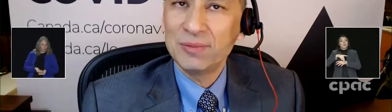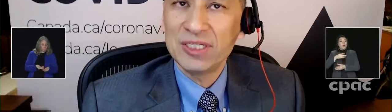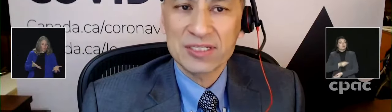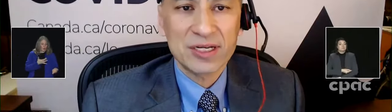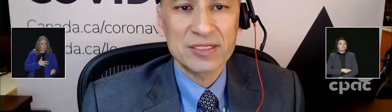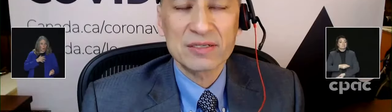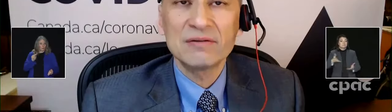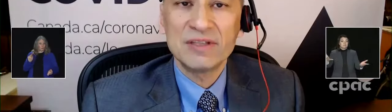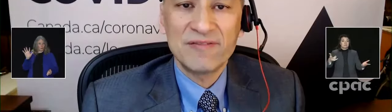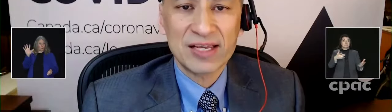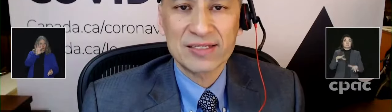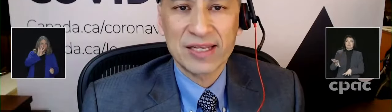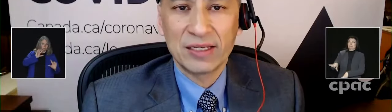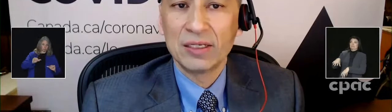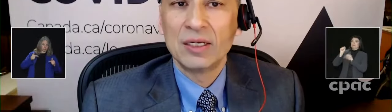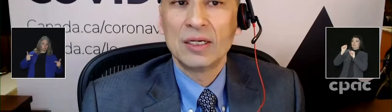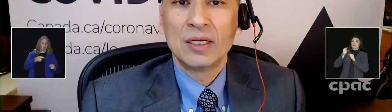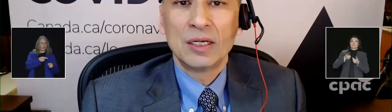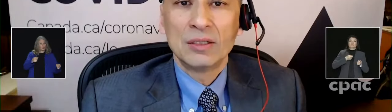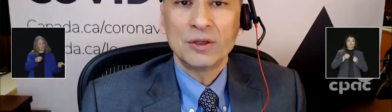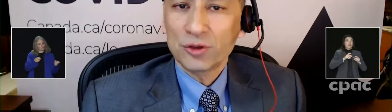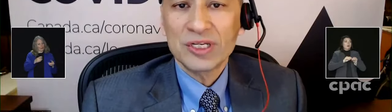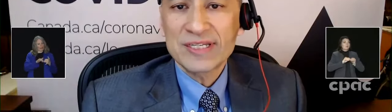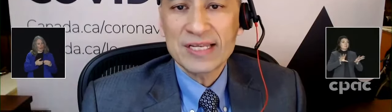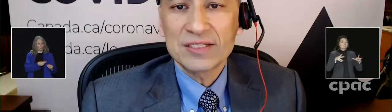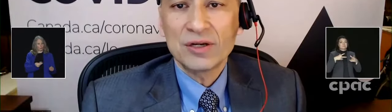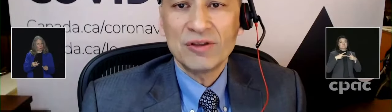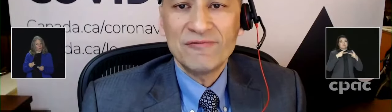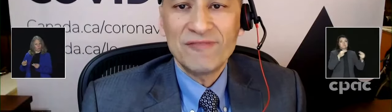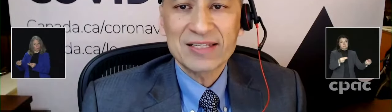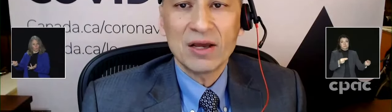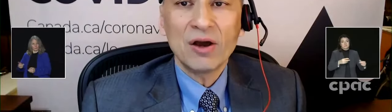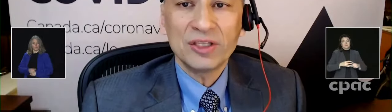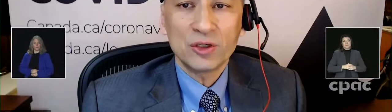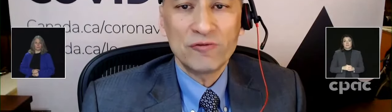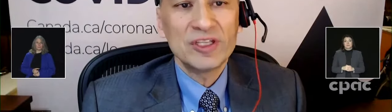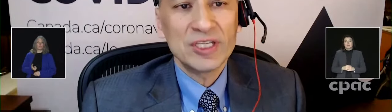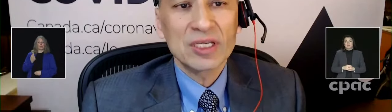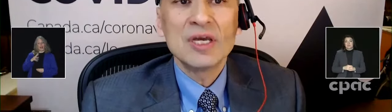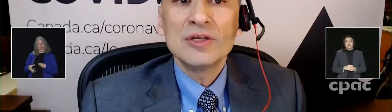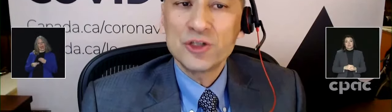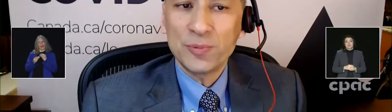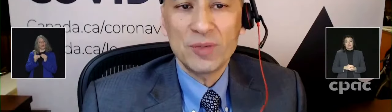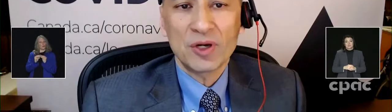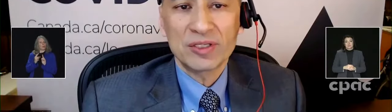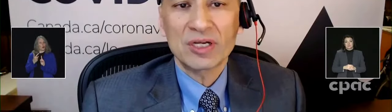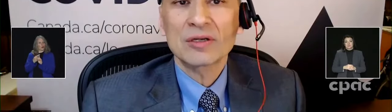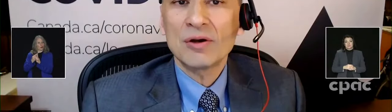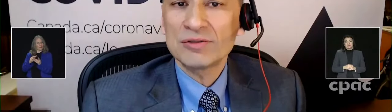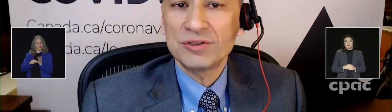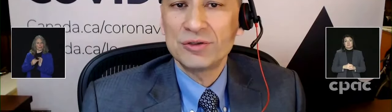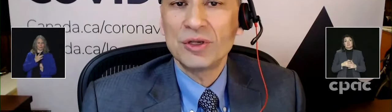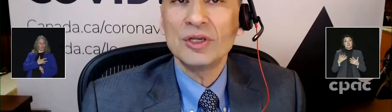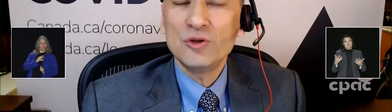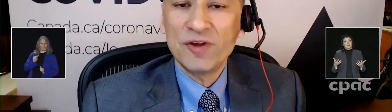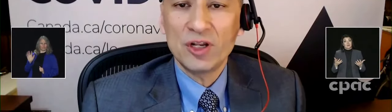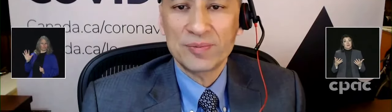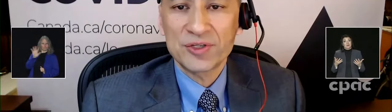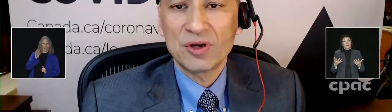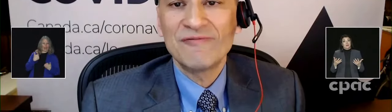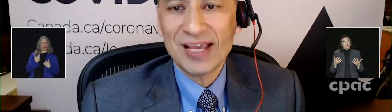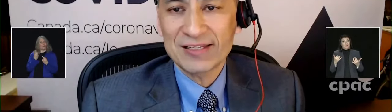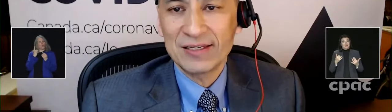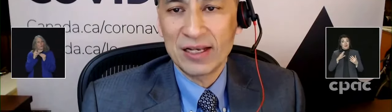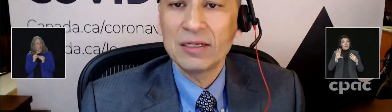gérer l'administration des vaccins. L'autorisation d'un vaccin anti-covidique supplémentaire constitue une